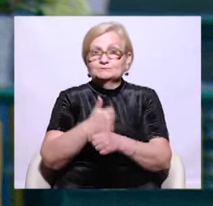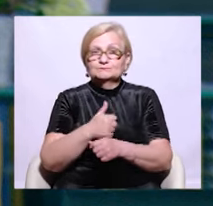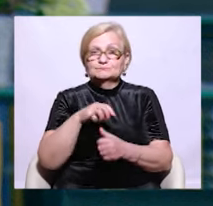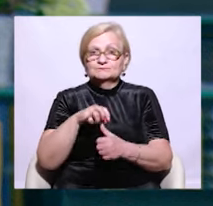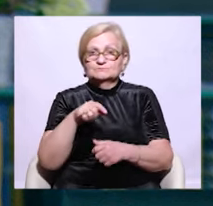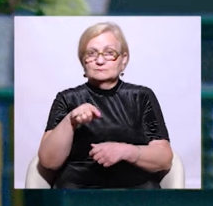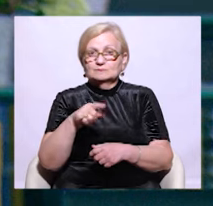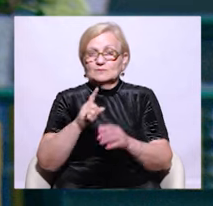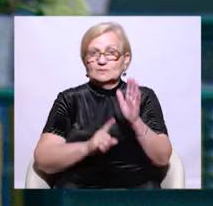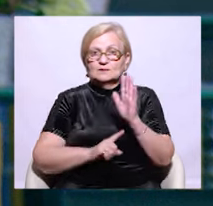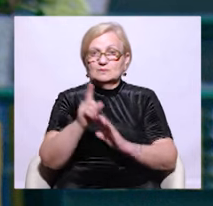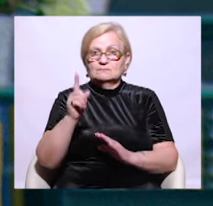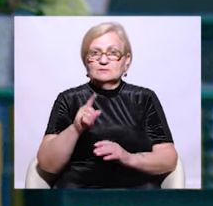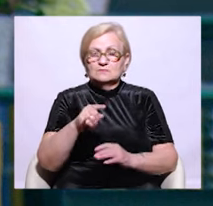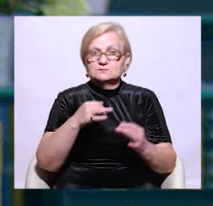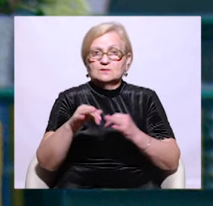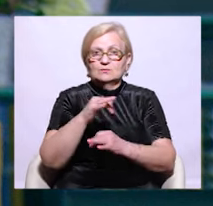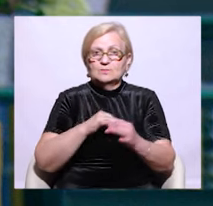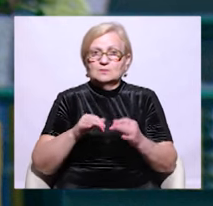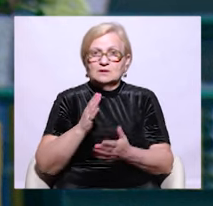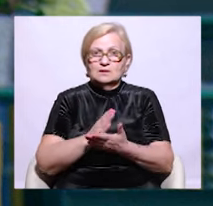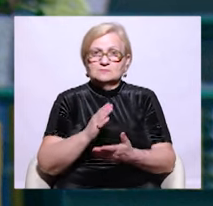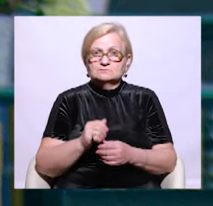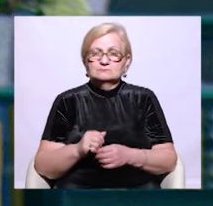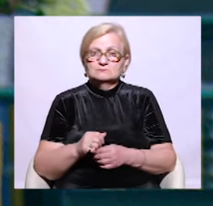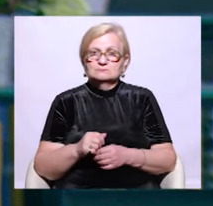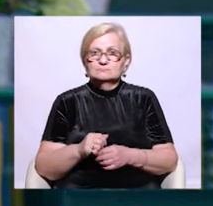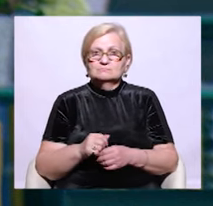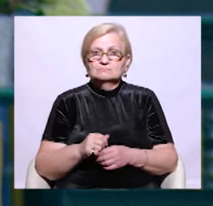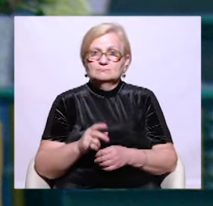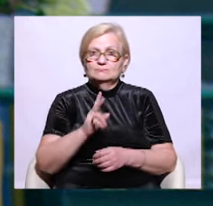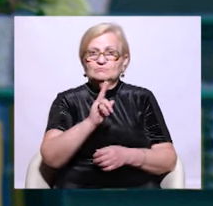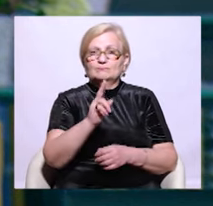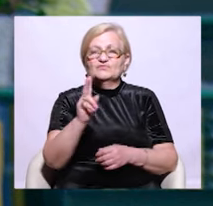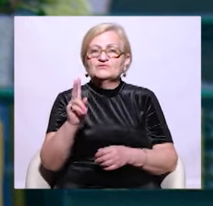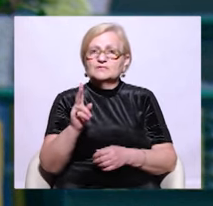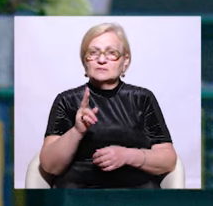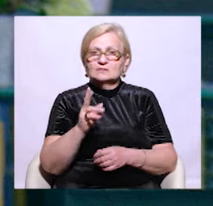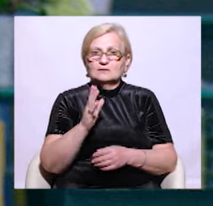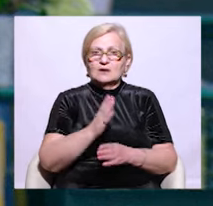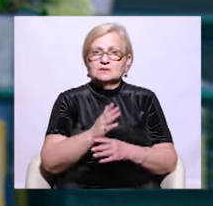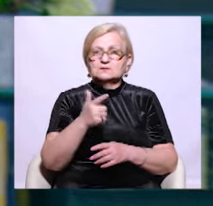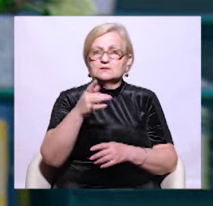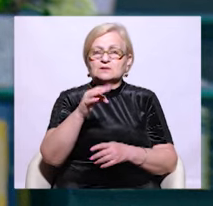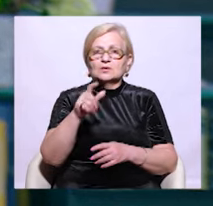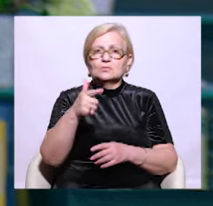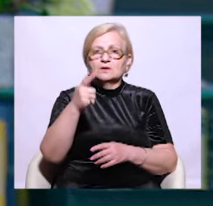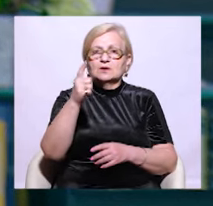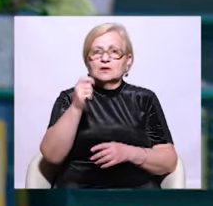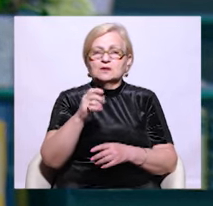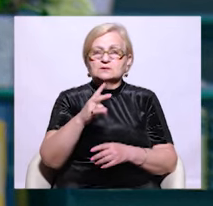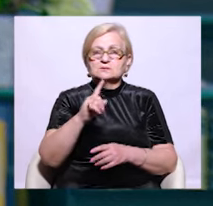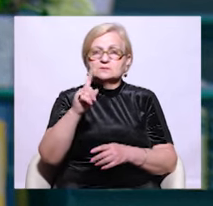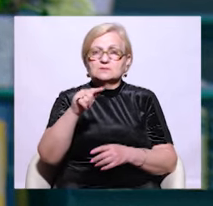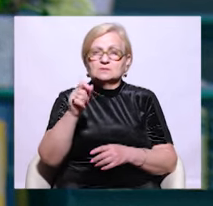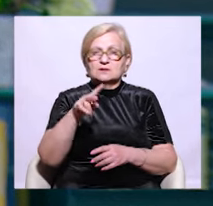უმთავრესი, რითაც ჩვენ უნდა დავიწყოთ საუბარი, ეს არის ვინაობა გრიგოლ ხანძთელისა. ოღონდ